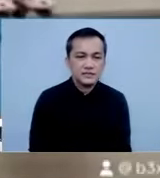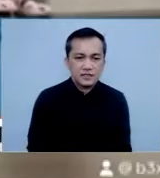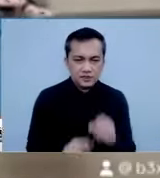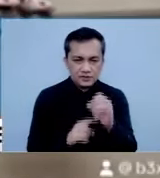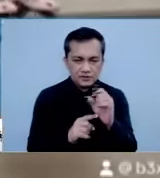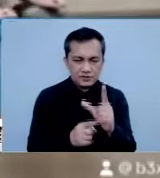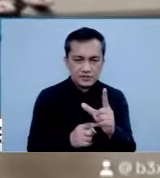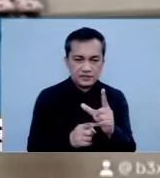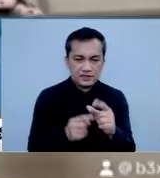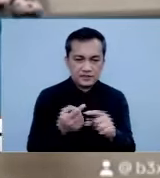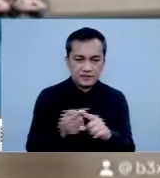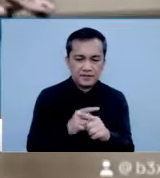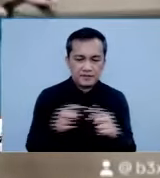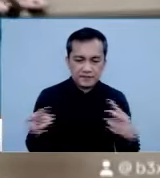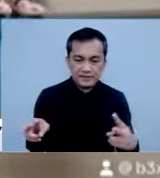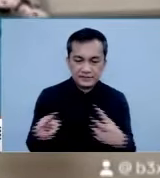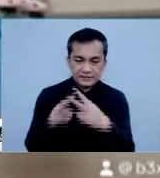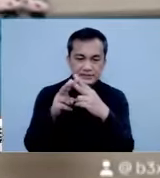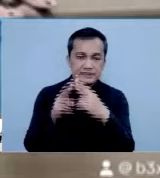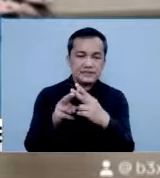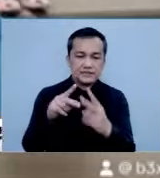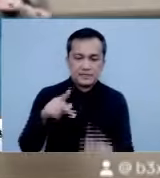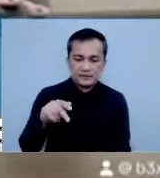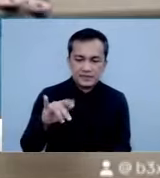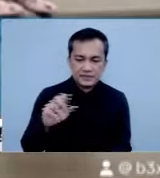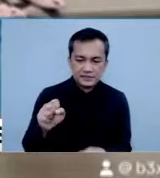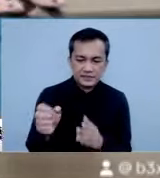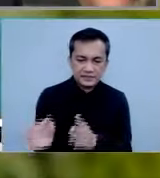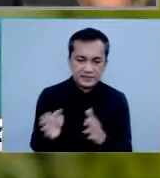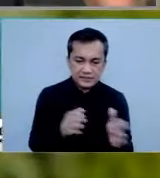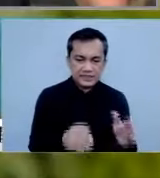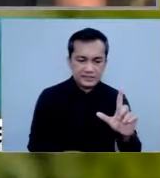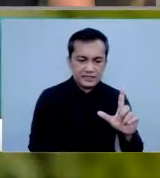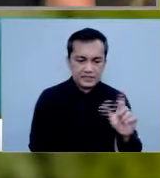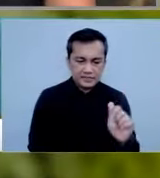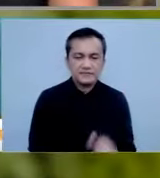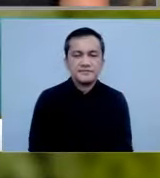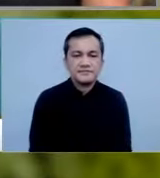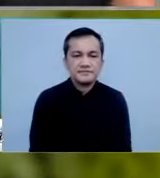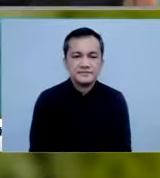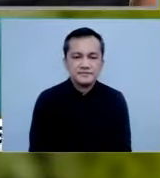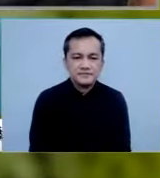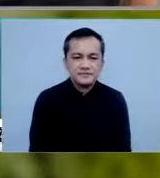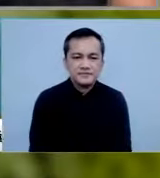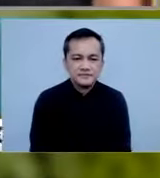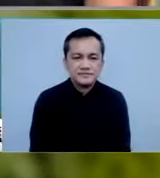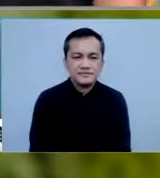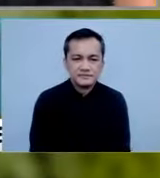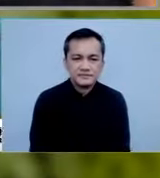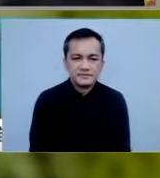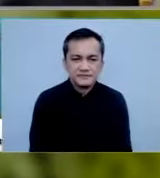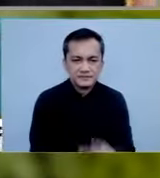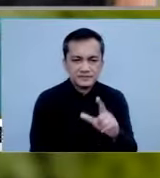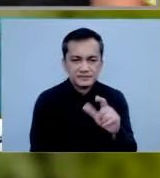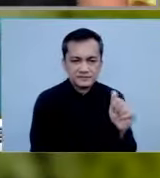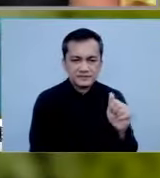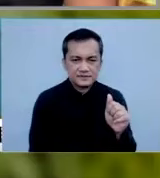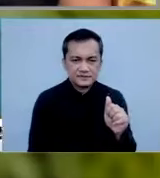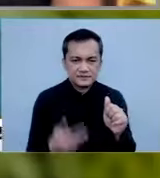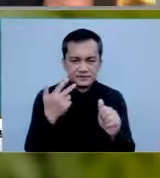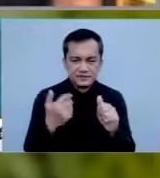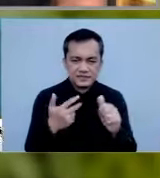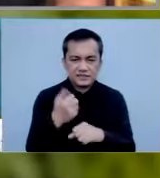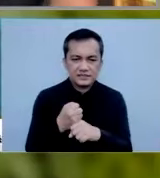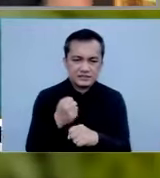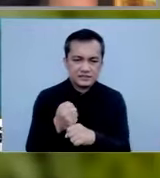Paris. Mm. Oh. And then, nagkaroon sa LA. Yeah. Paris! Yep. Oh. So, nag-start sa LA is like 3 years ago. That's when I